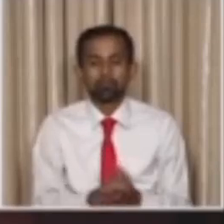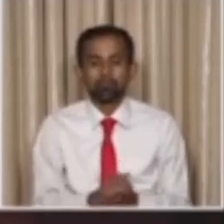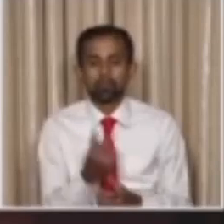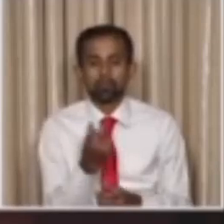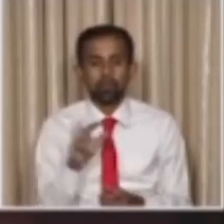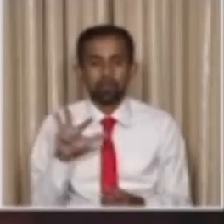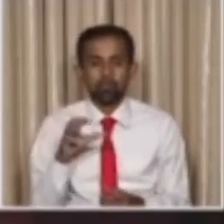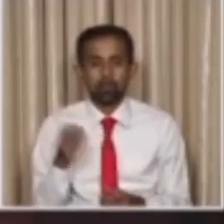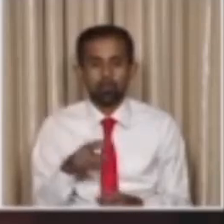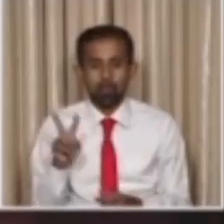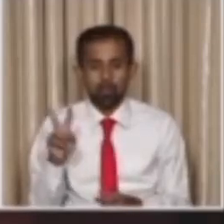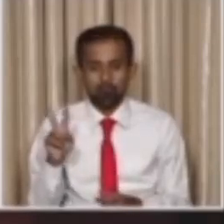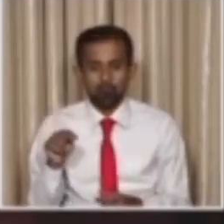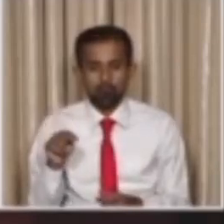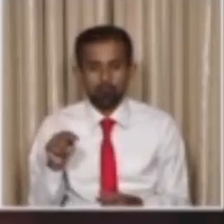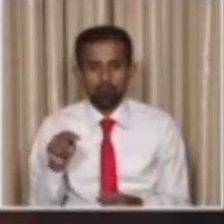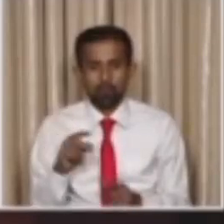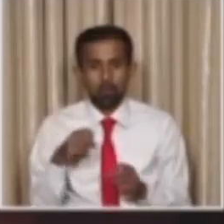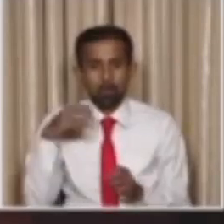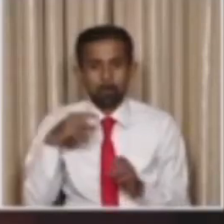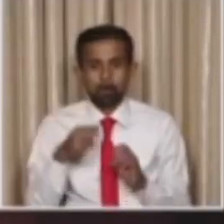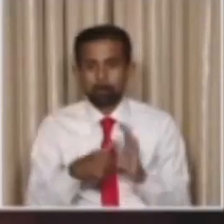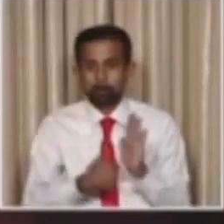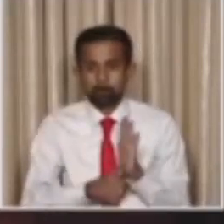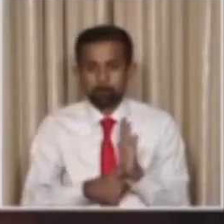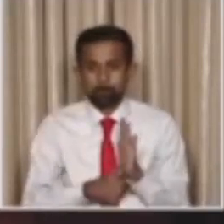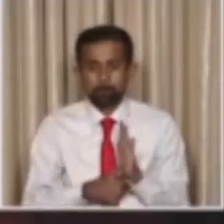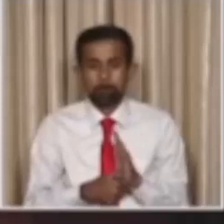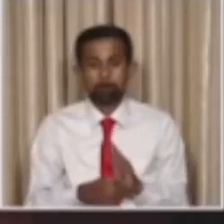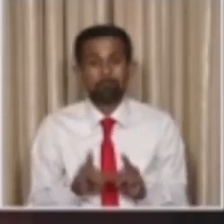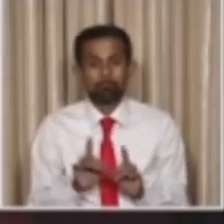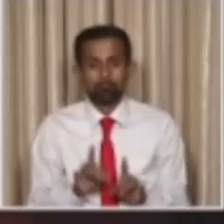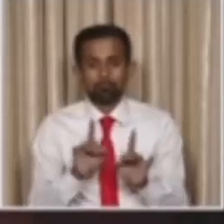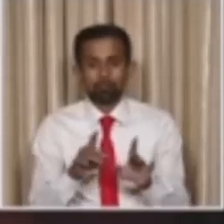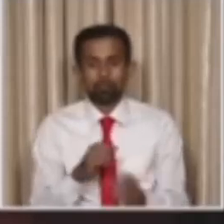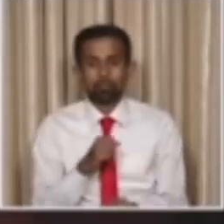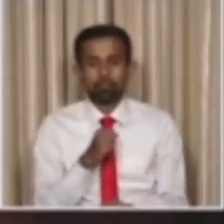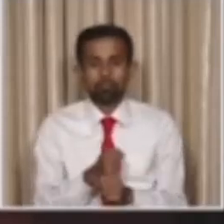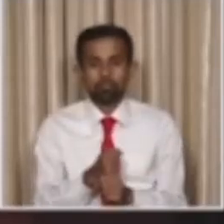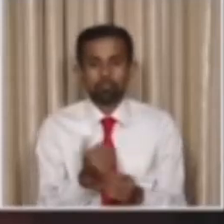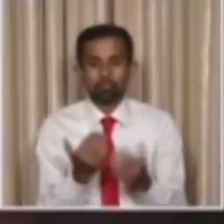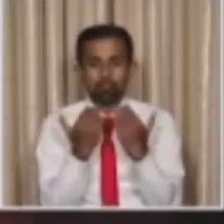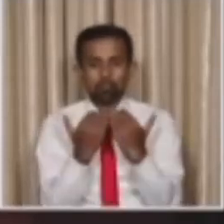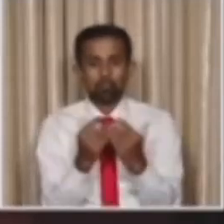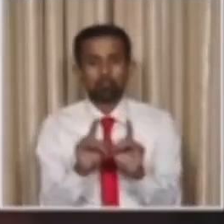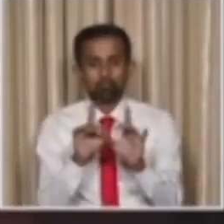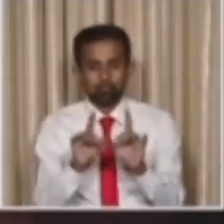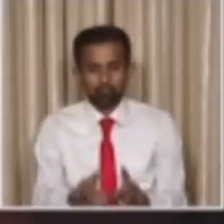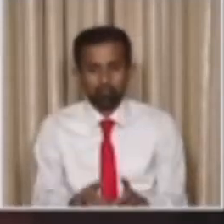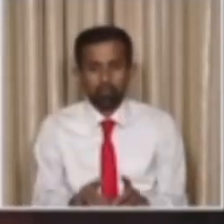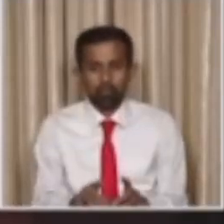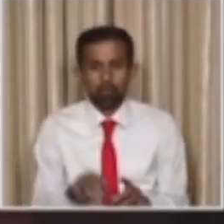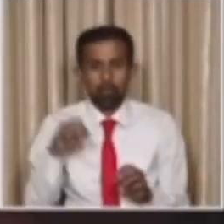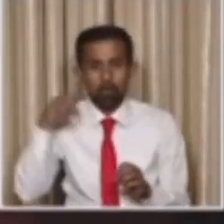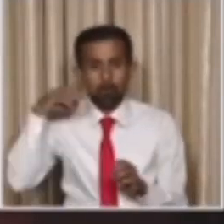2009 අංක 20 දරන විදුලි බල පනත යටතේ නිකුත් කර ඇති රජයේ ප්‍රතිපත්ති මාර්ගෝපදේශ ප්‍රකාර